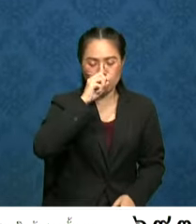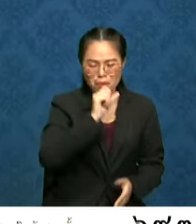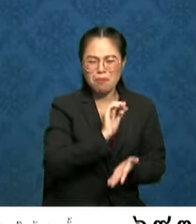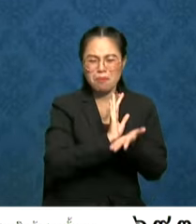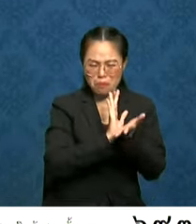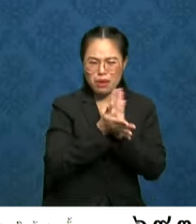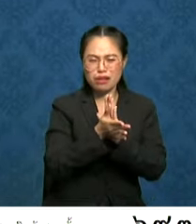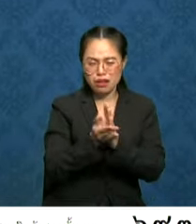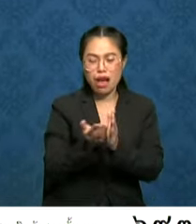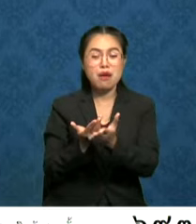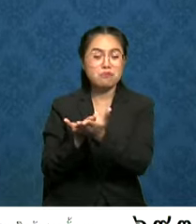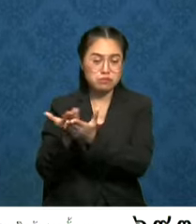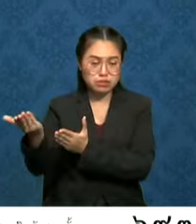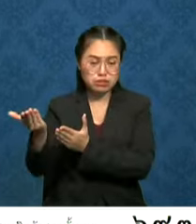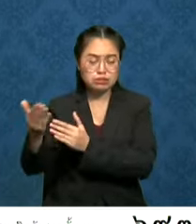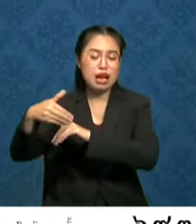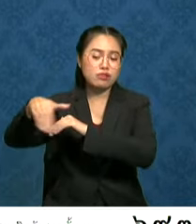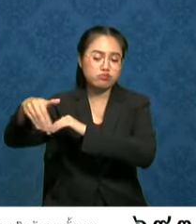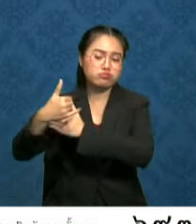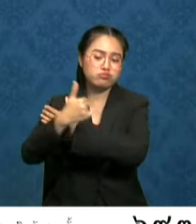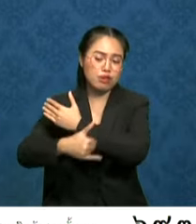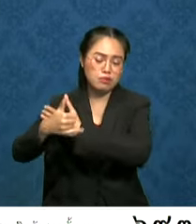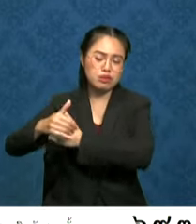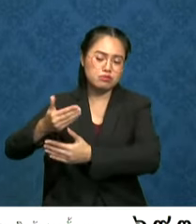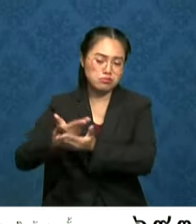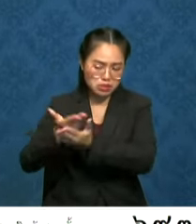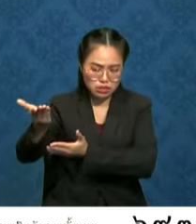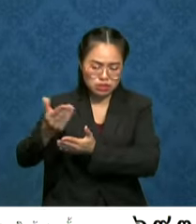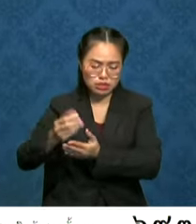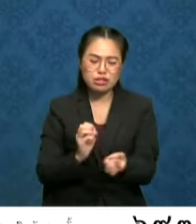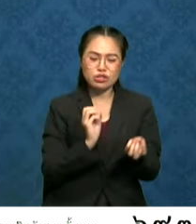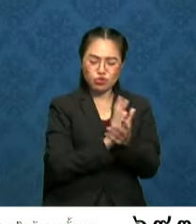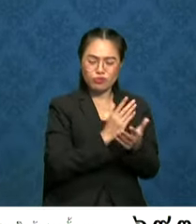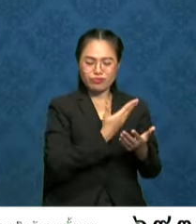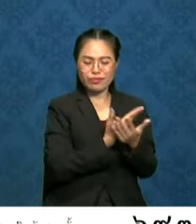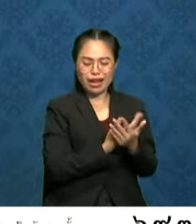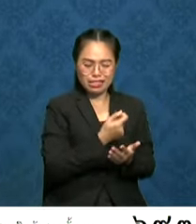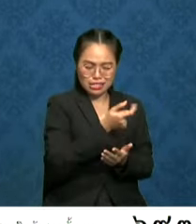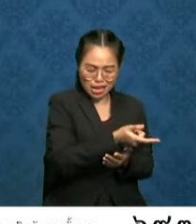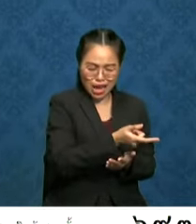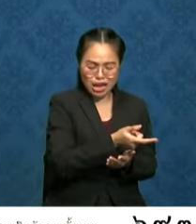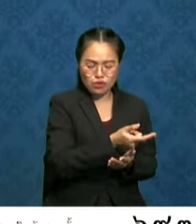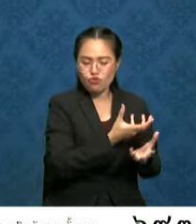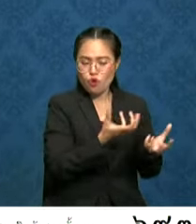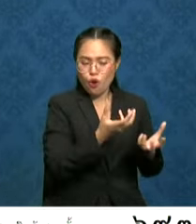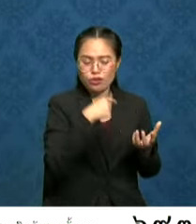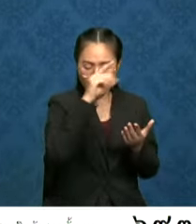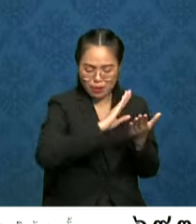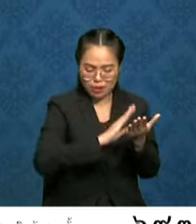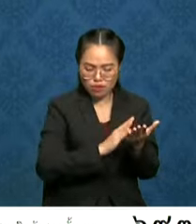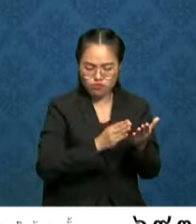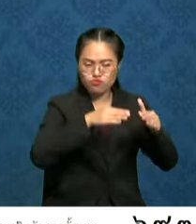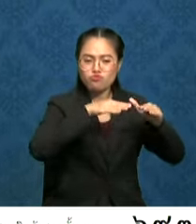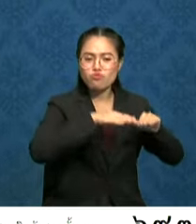วิธีการนำเข้าแทนการผลิตเองซึ่งทำให้อัตราการจ้างงานการใช้วัตถุดิบในประเทศลดลงและในบริการในบาง